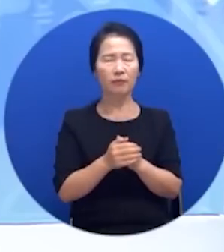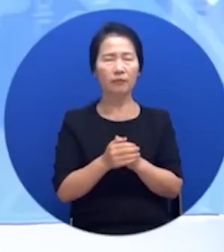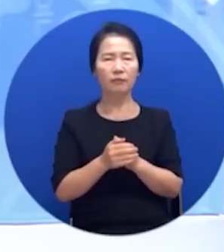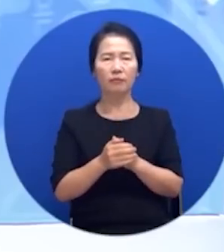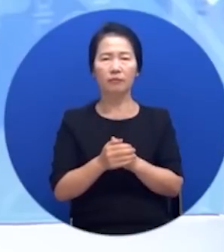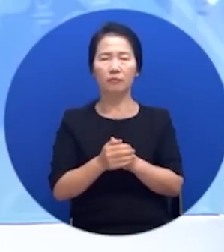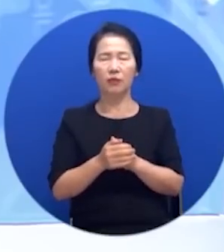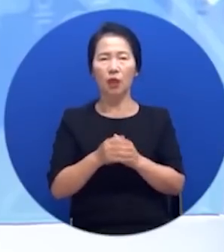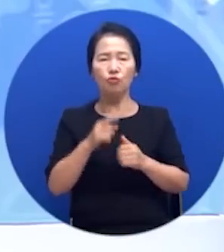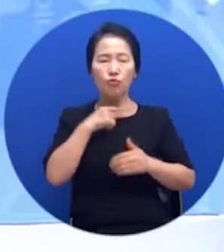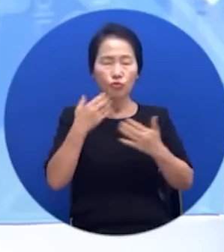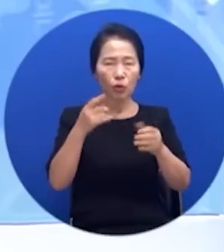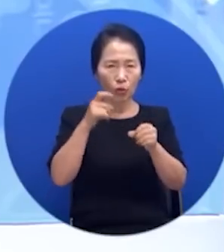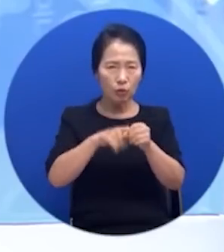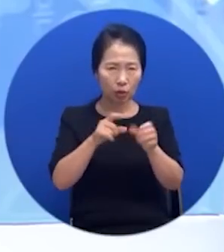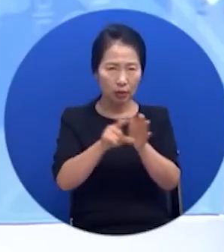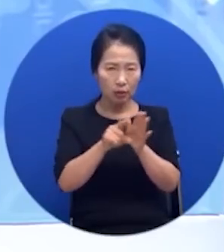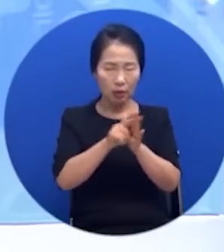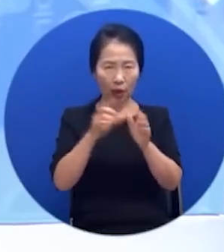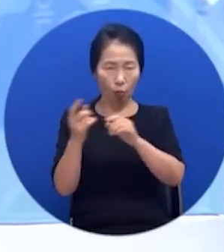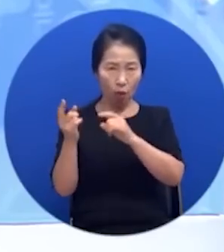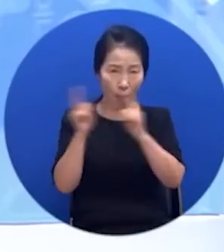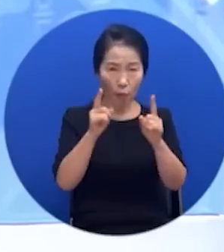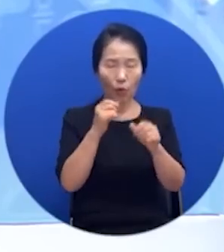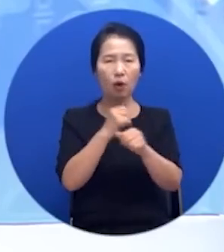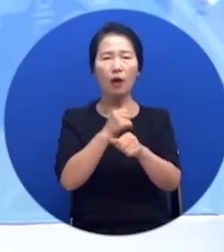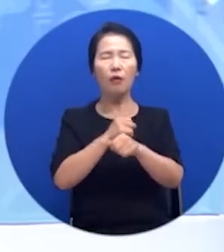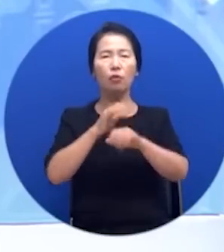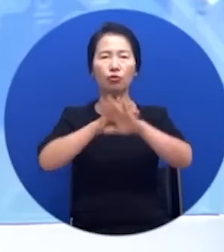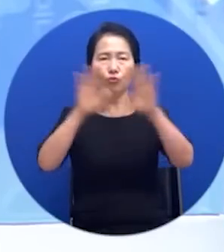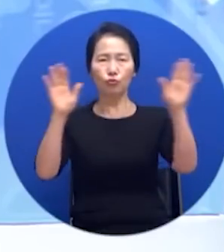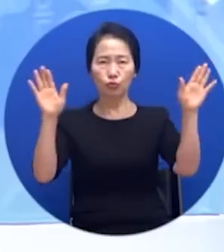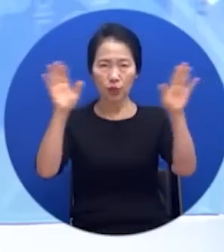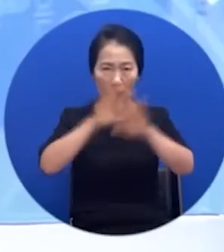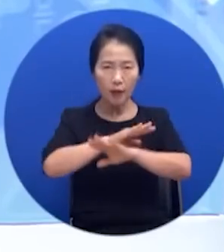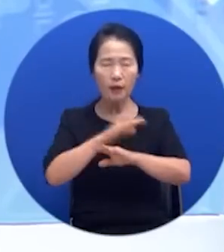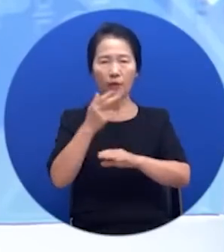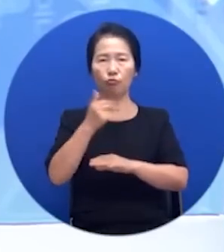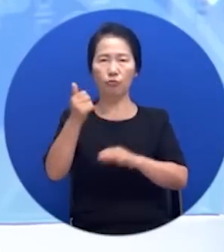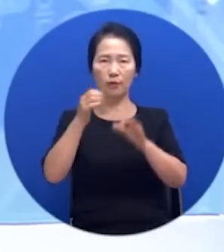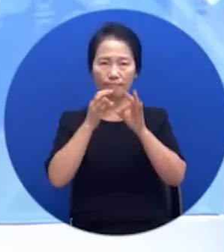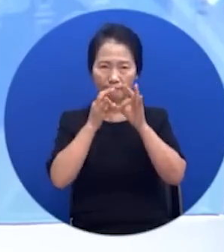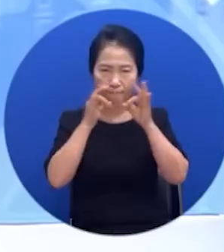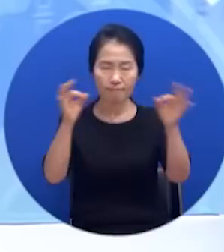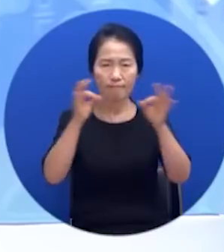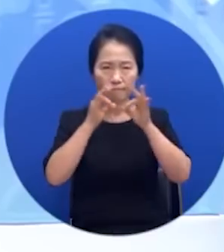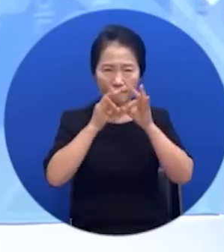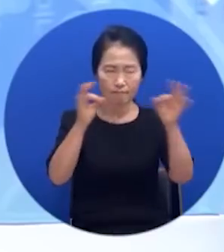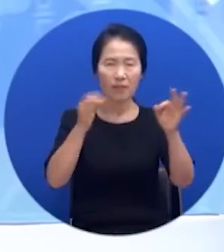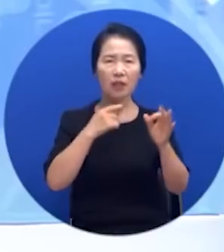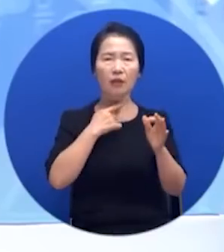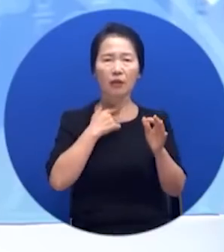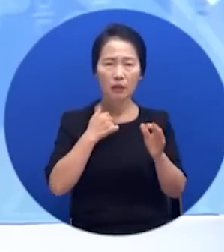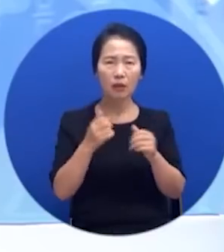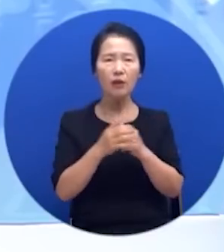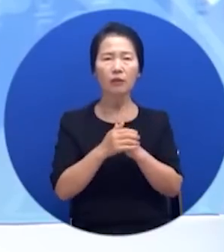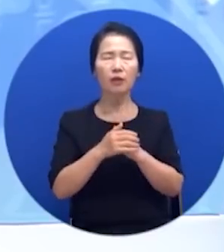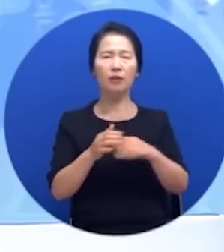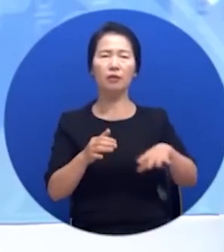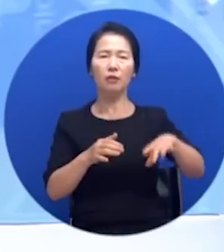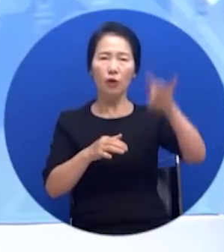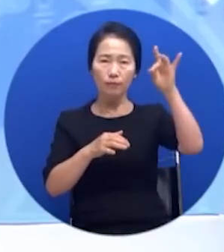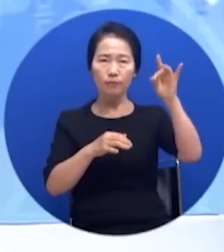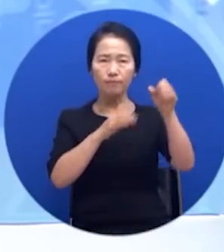신앙을 회복하여 주야로 주의 얼굴을 찾으며 부르짖으면서 구했던 처음